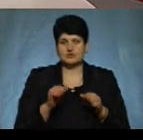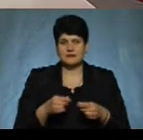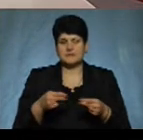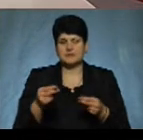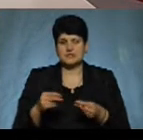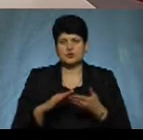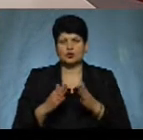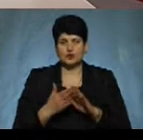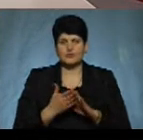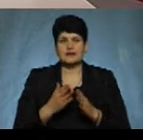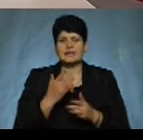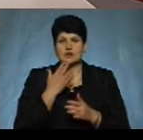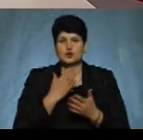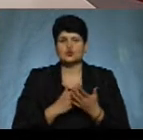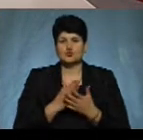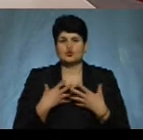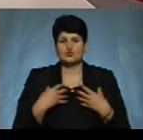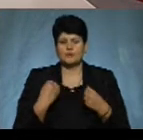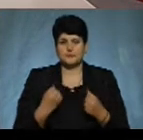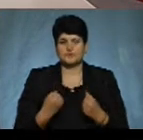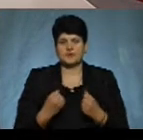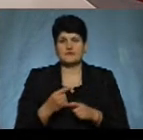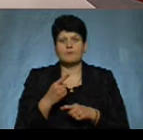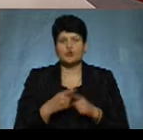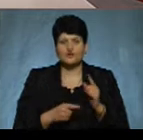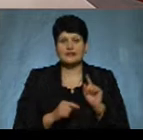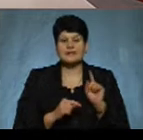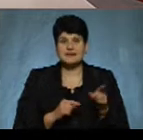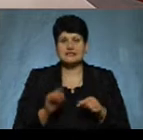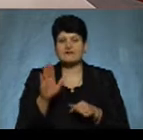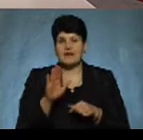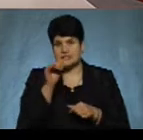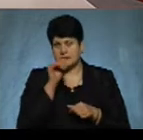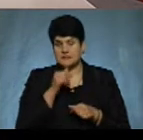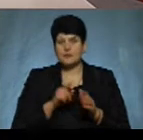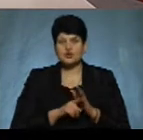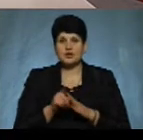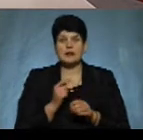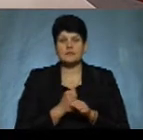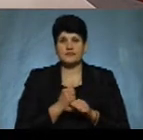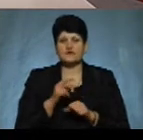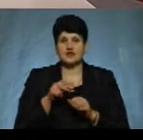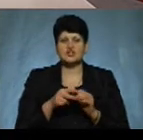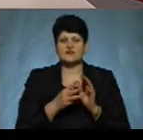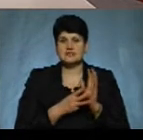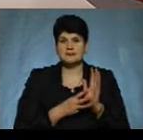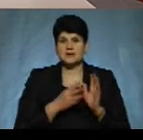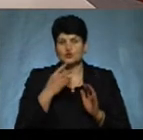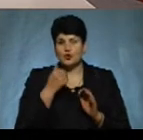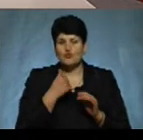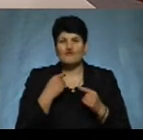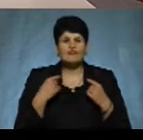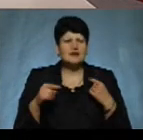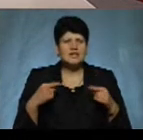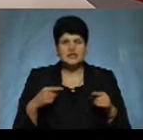з Національною службою здоров'я, і вже деякі половини Половина з них з вересня місяця почала працювати 2018 року, зовсім